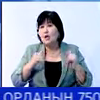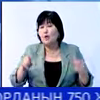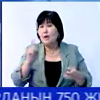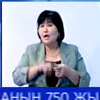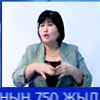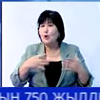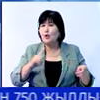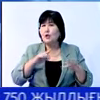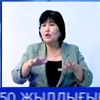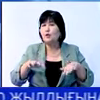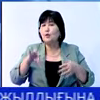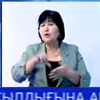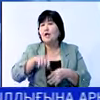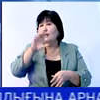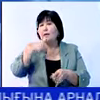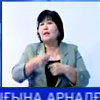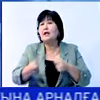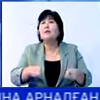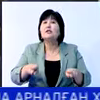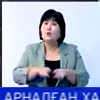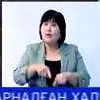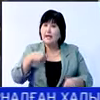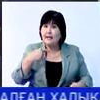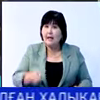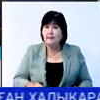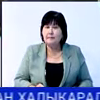қатысты үлкен жиын өткізген мемлекет басшысы осылай деді.